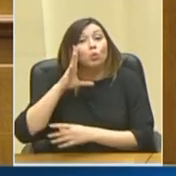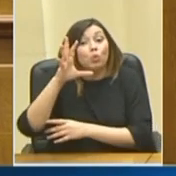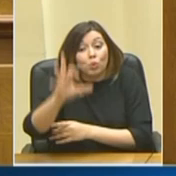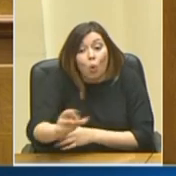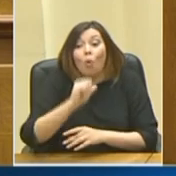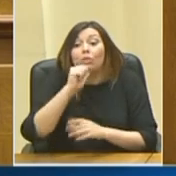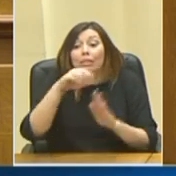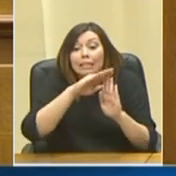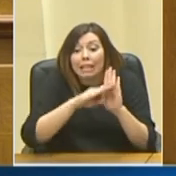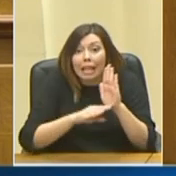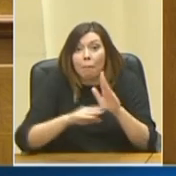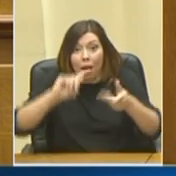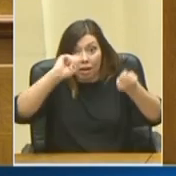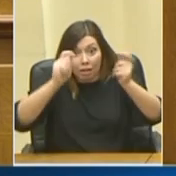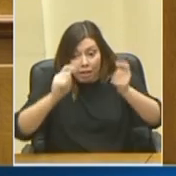για να γίνει αναθεώρηση πρέπει να πάρει